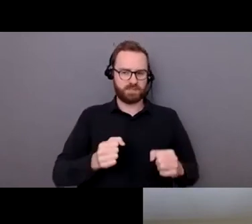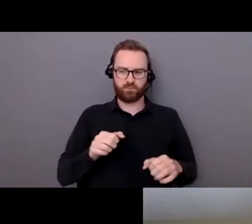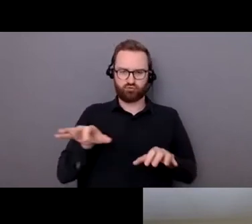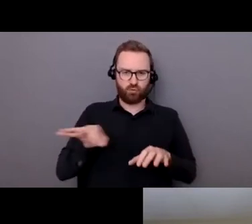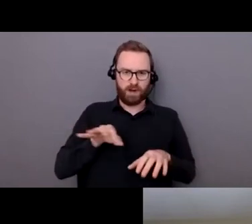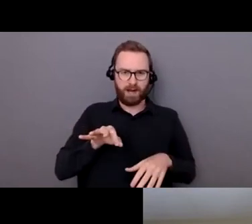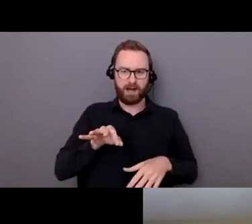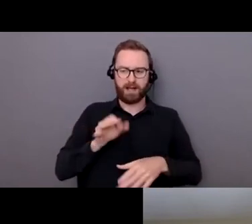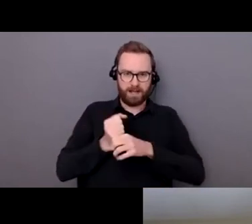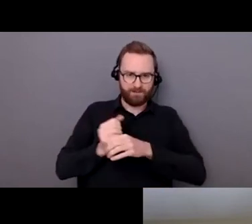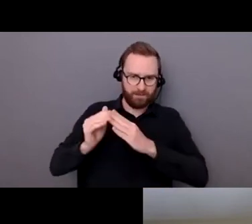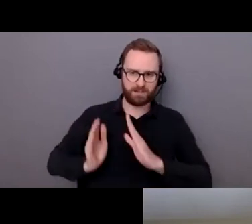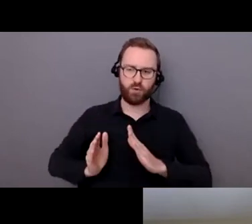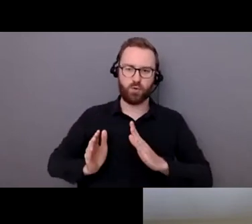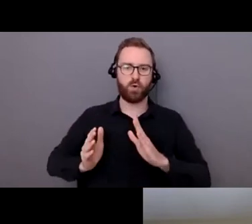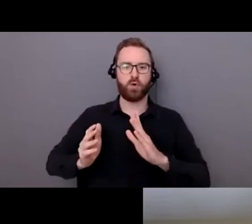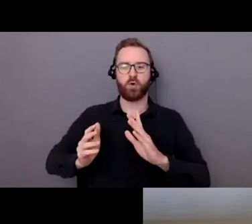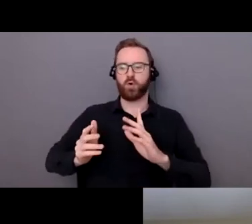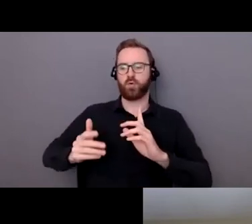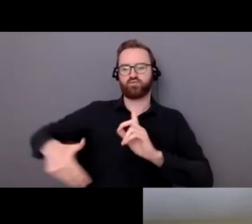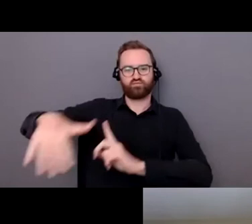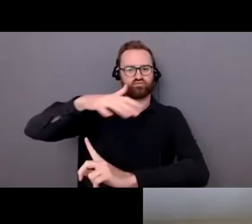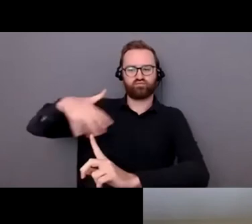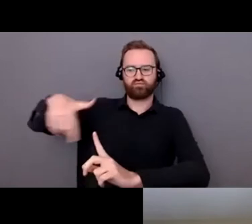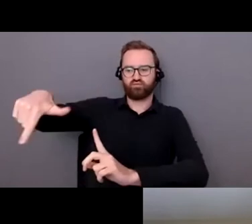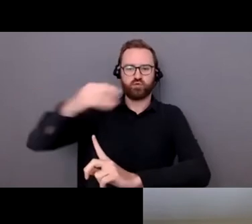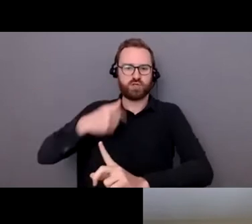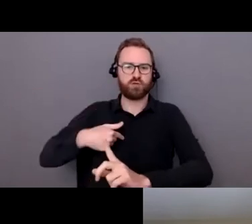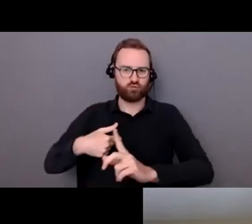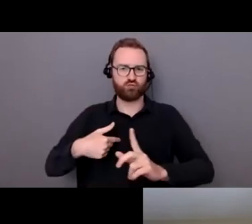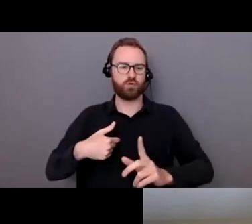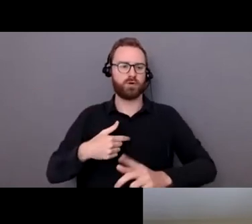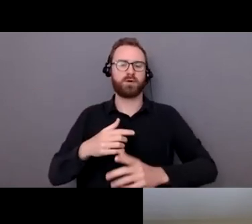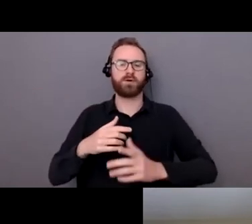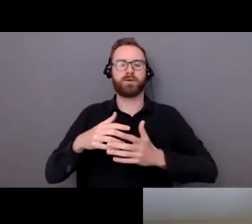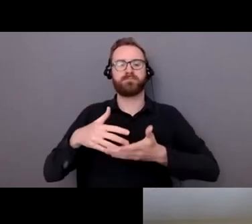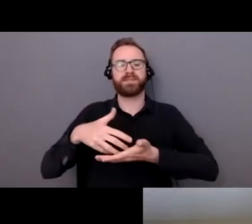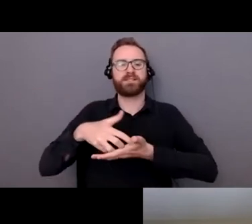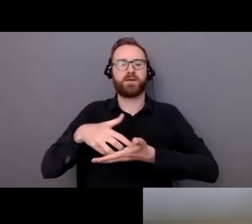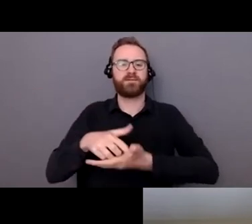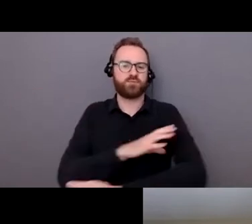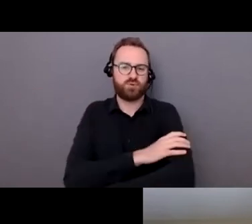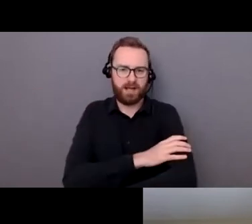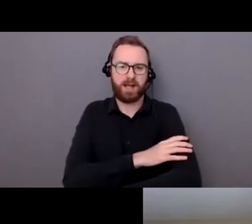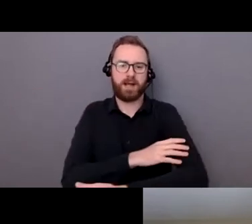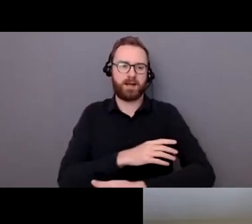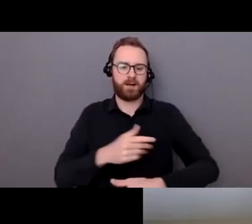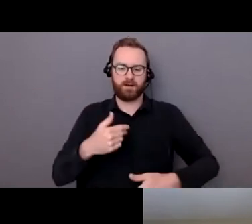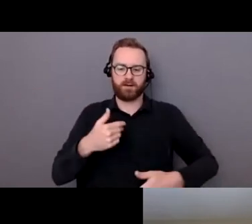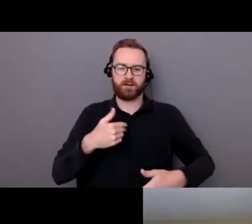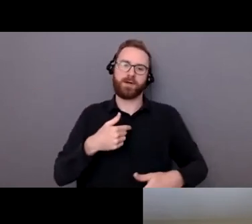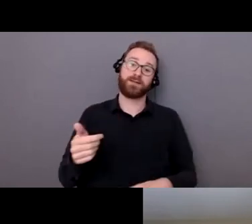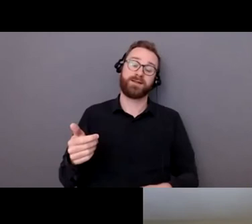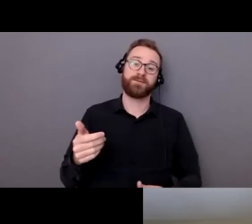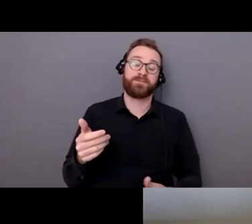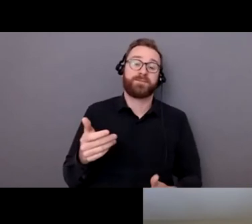Peut-être que le climat est peut-être pour moi, comme personne handicapée avec une dystrophie musculaire qui prend le transport adapté, et des fois je suis 3 heures le matin et le